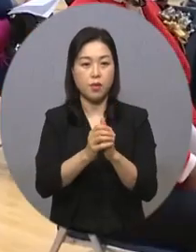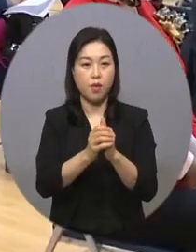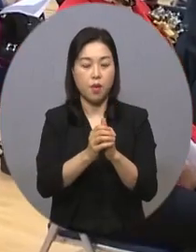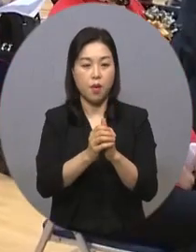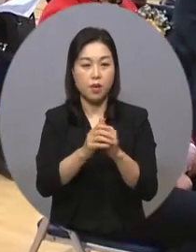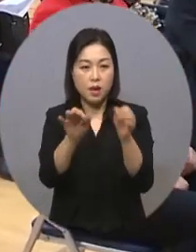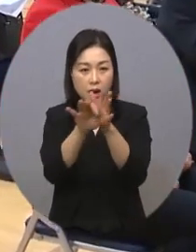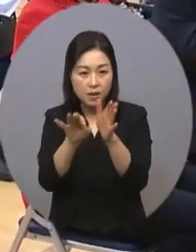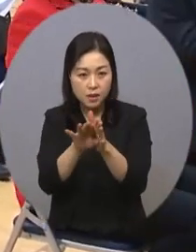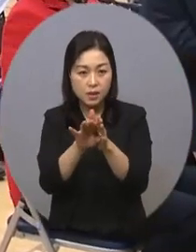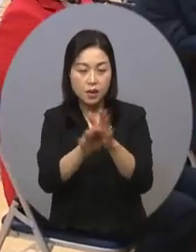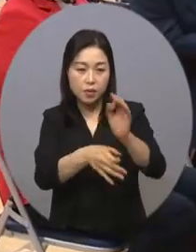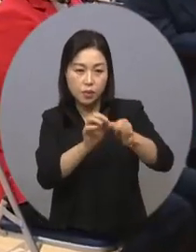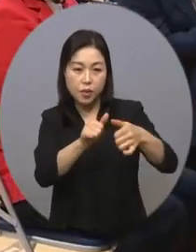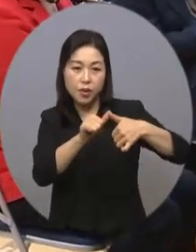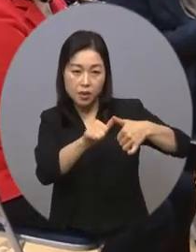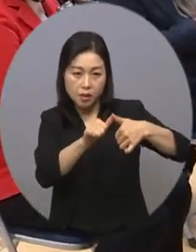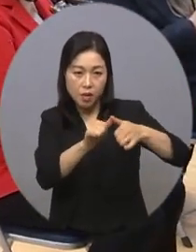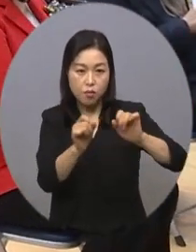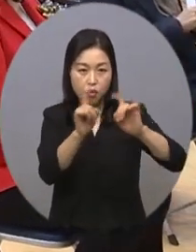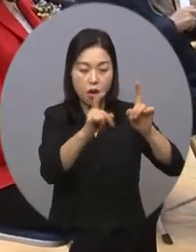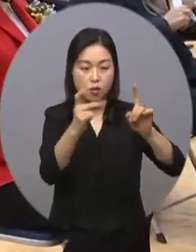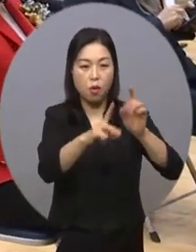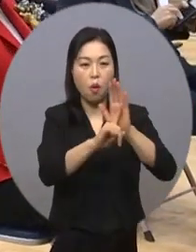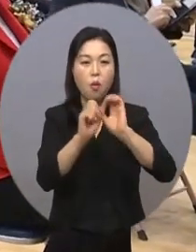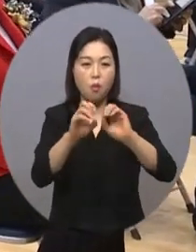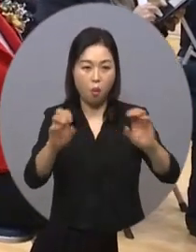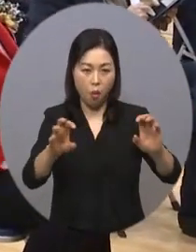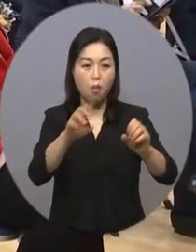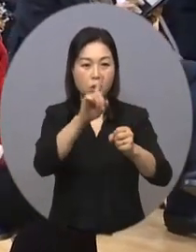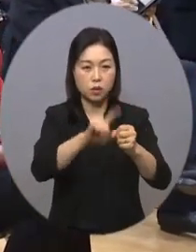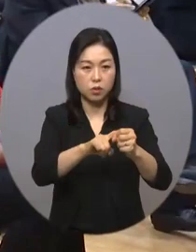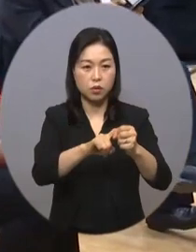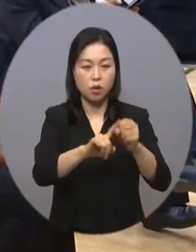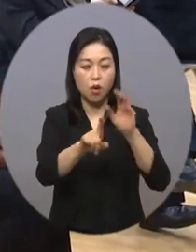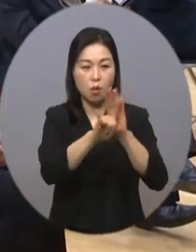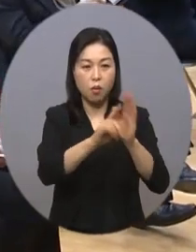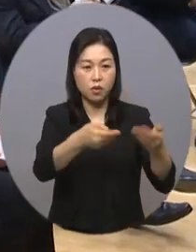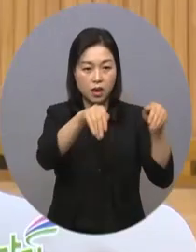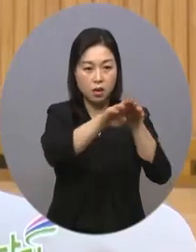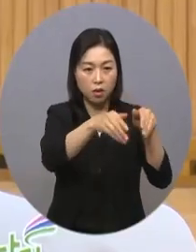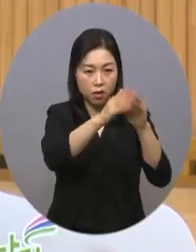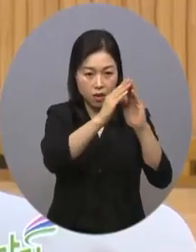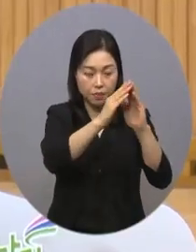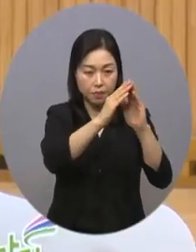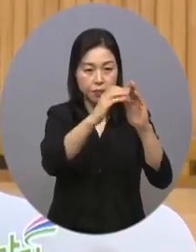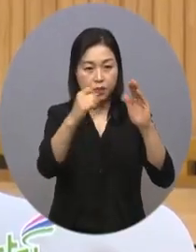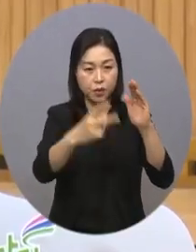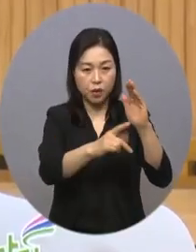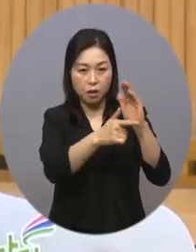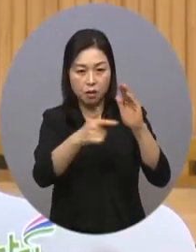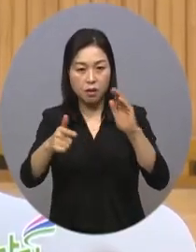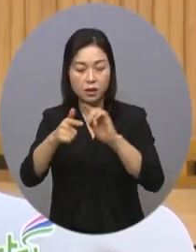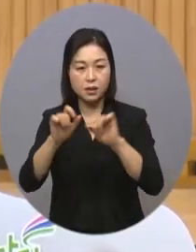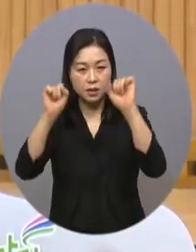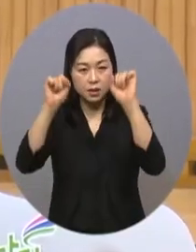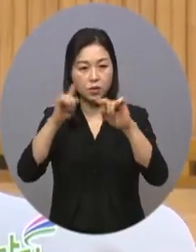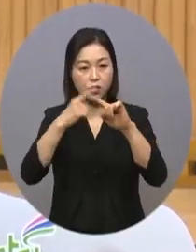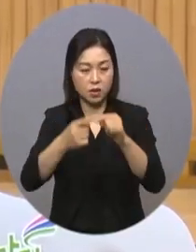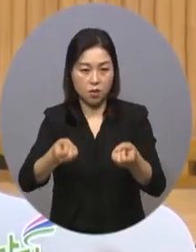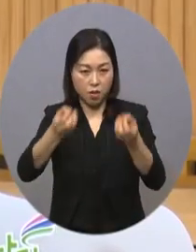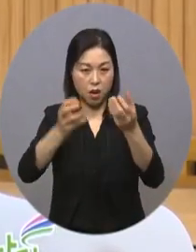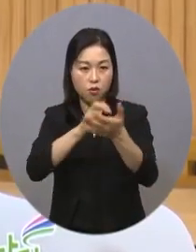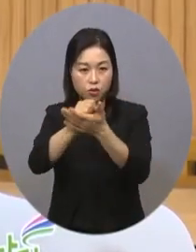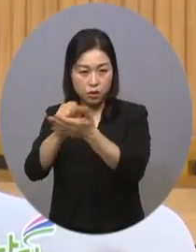레슬링의 부활과 홍보의 장으로 활용하기 위해 홍보센터 건립과 함께 각종 체육대회를